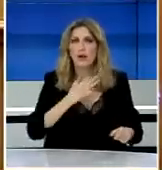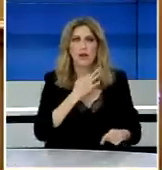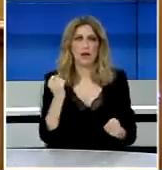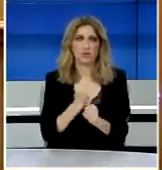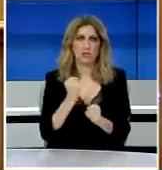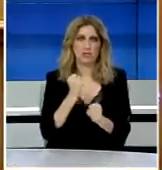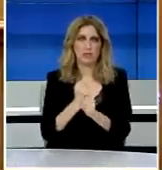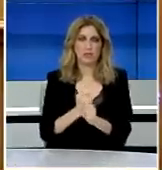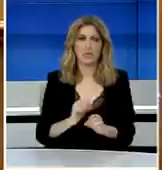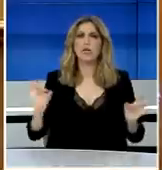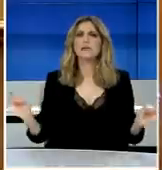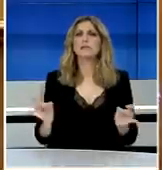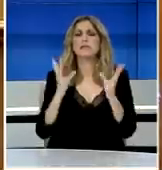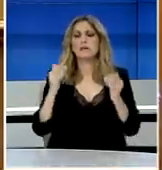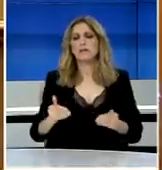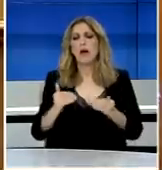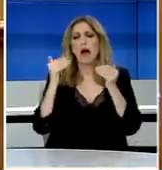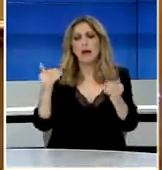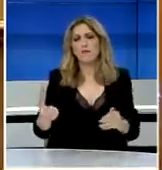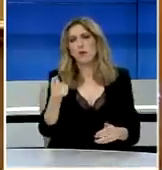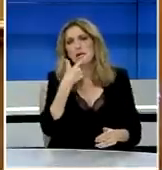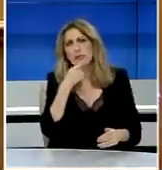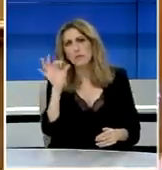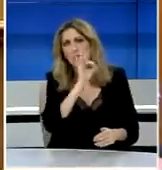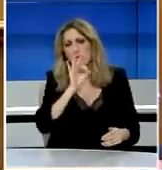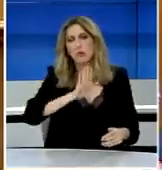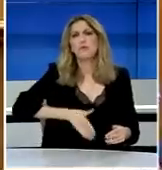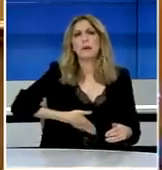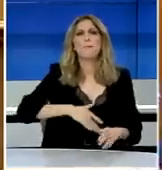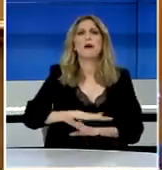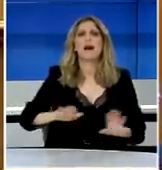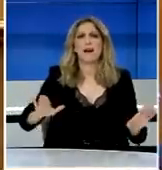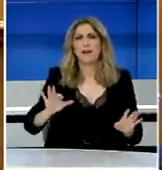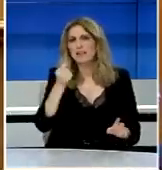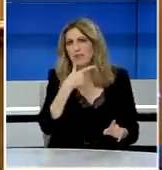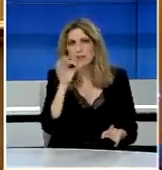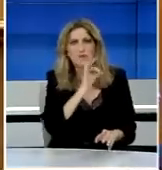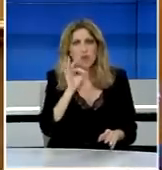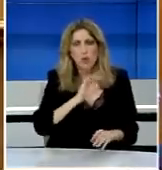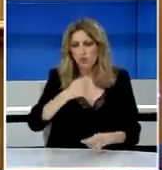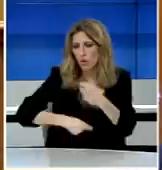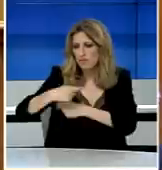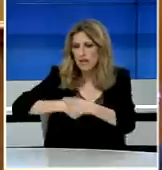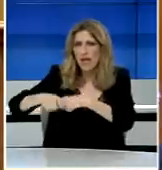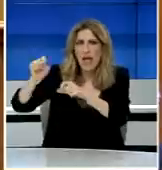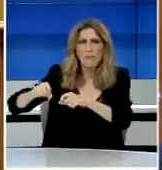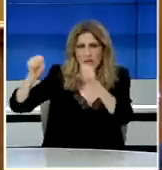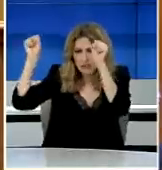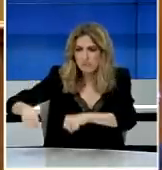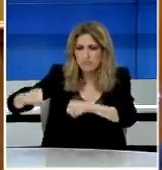το Σεπτέμβρη και τον Οκτώβρη, όταν θα έχουν μπει χιλιάδες λουκέτα στην αγορά, θα είναι αργά για αυτούς τους ανθρώπους. Δεν θα μπορούν να σταθούν